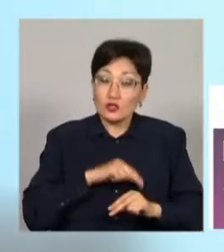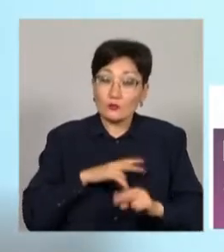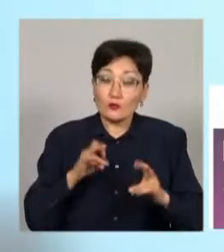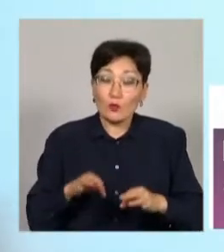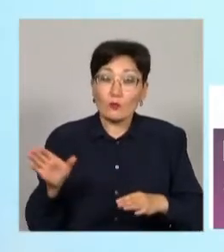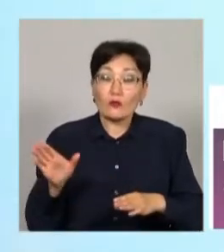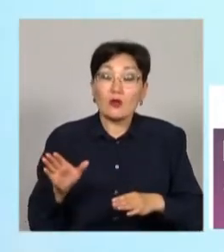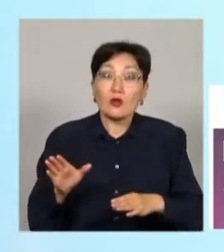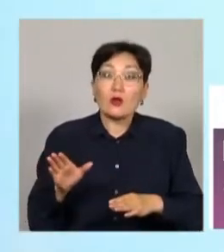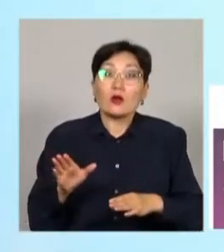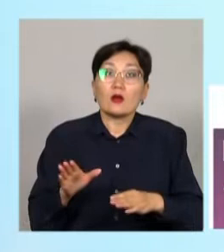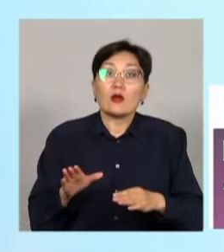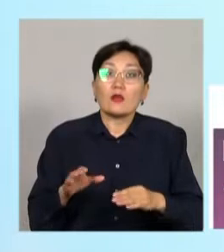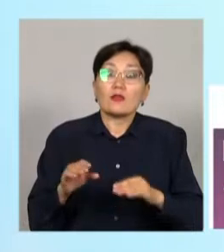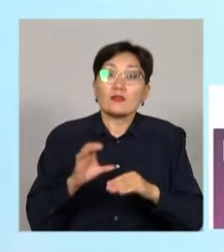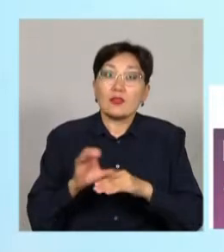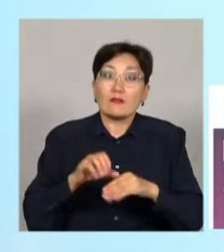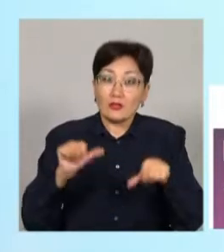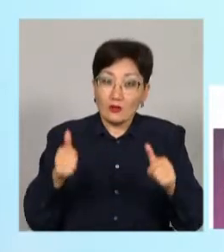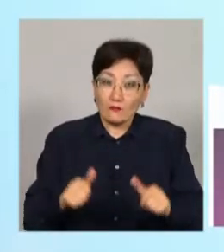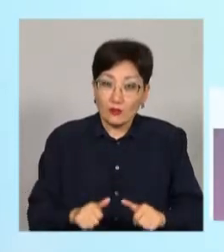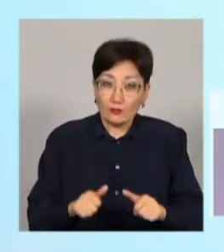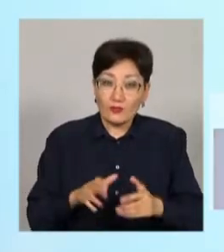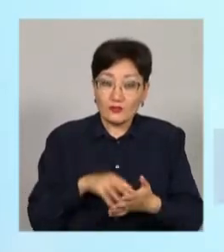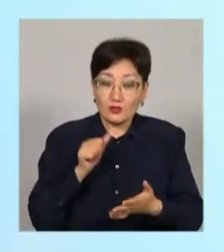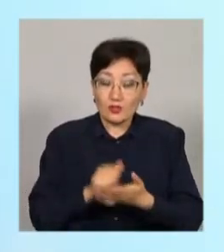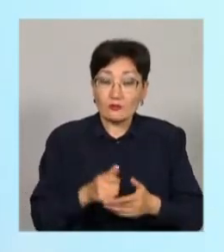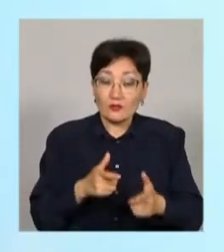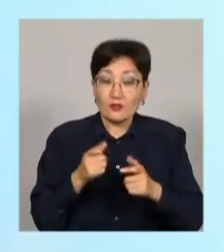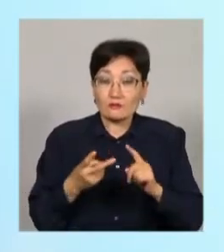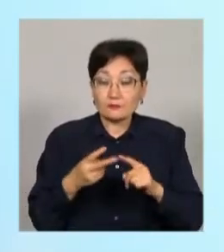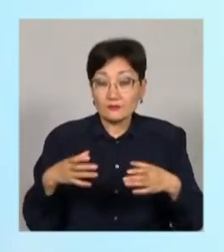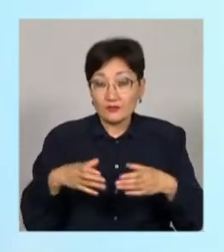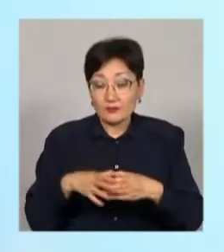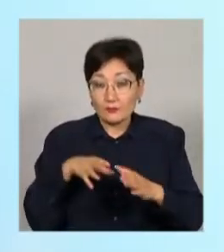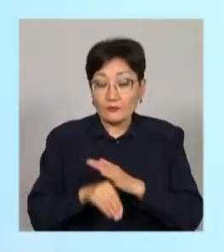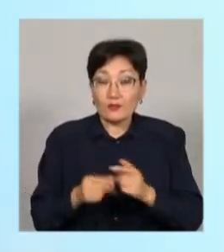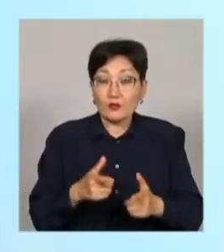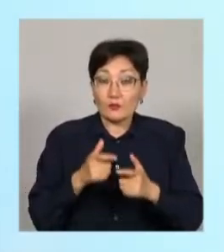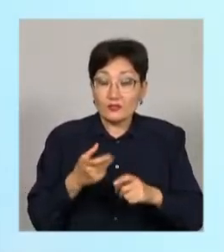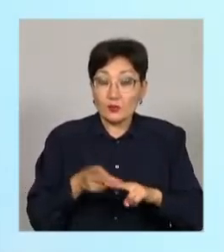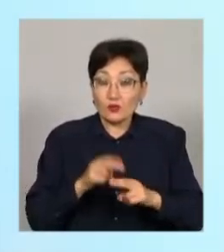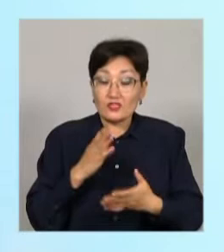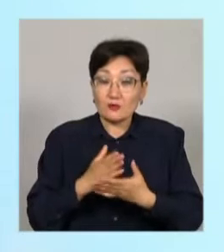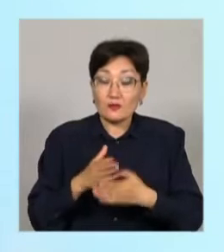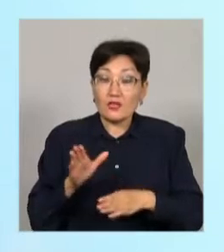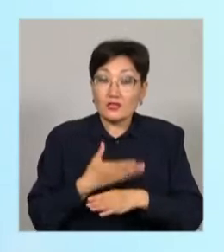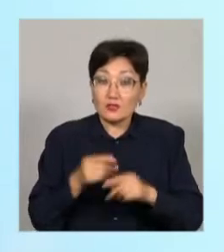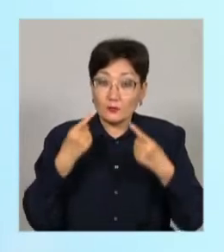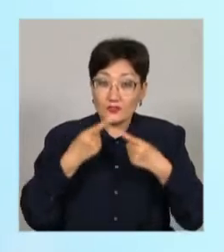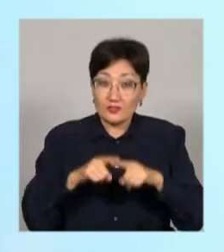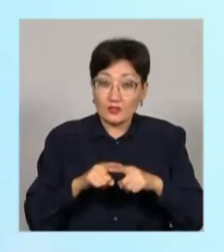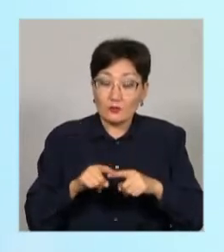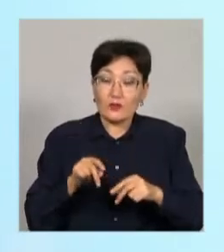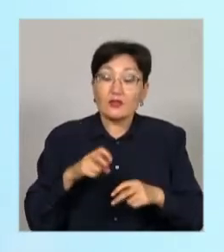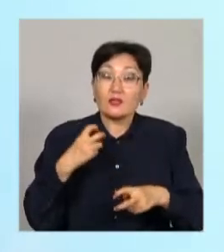утратившее товарного вида оружие. К оружию второй категории относится оружие, у которых имеются отдельные технические